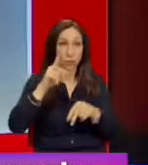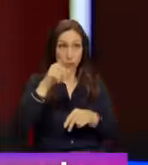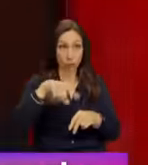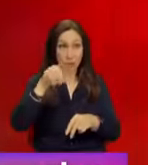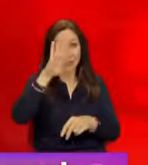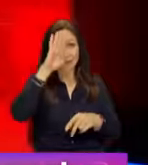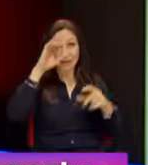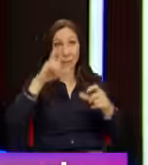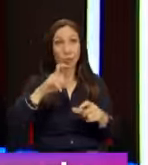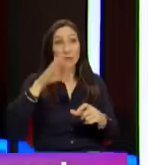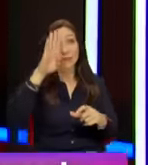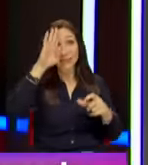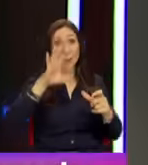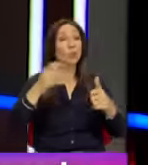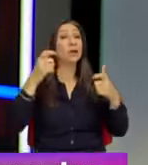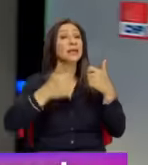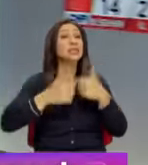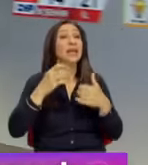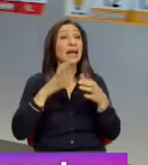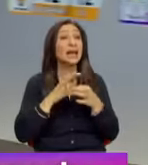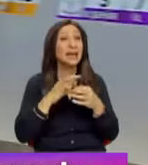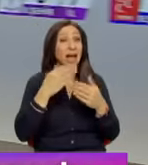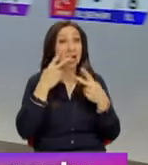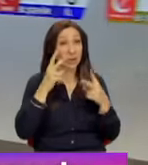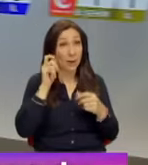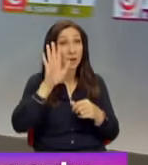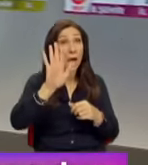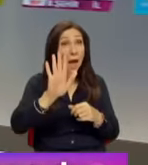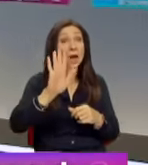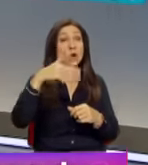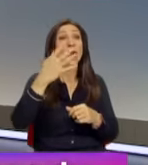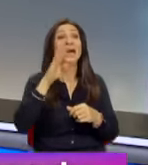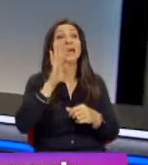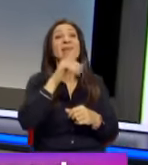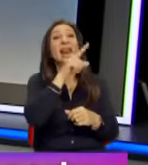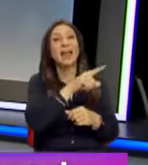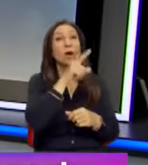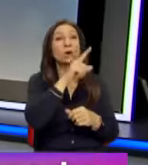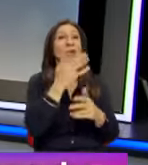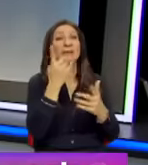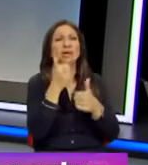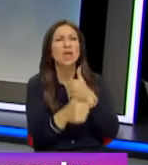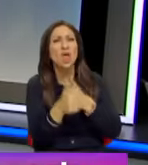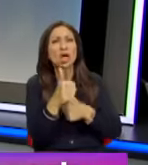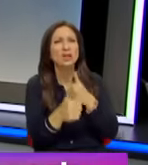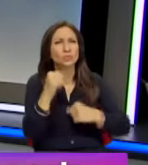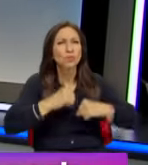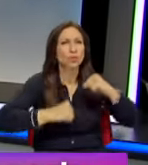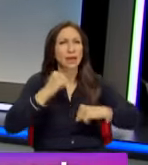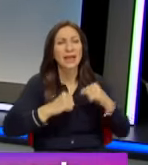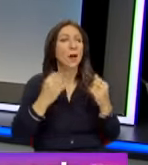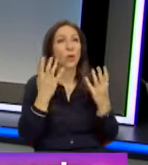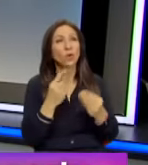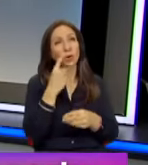sizlerde. İstanbul, İstanbul yarışı ile ilgili notlarımızı paylaşacağız. Sonra Kırklareli, orada nasıl bir yarış mücadele devam